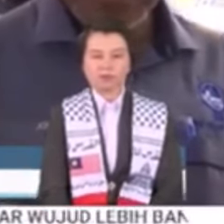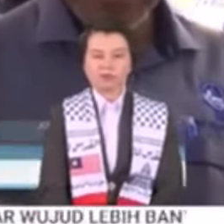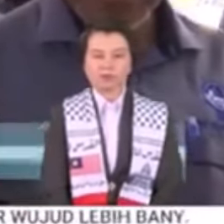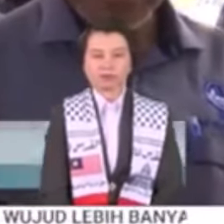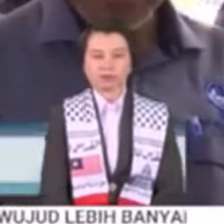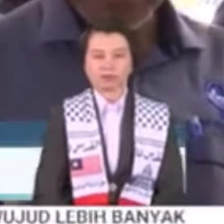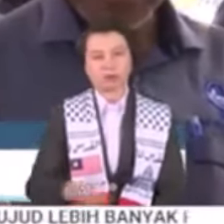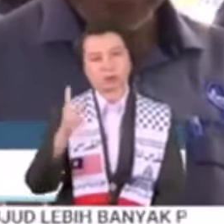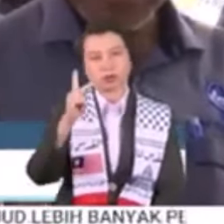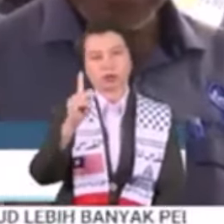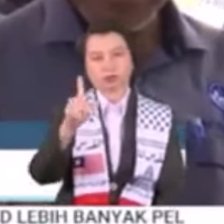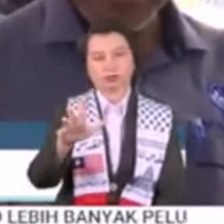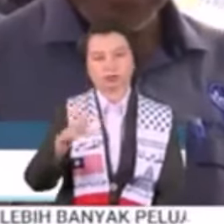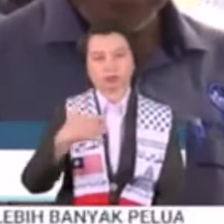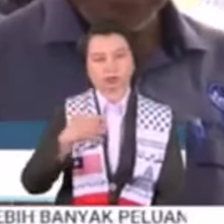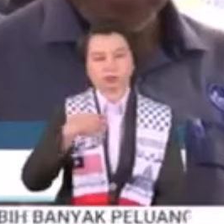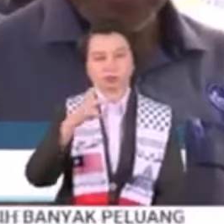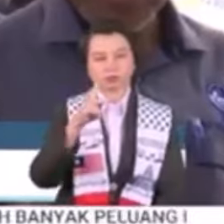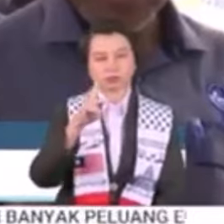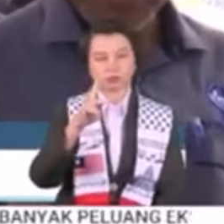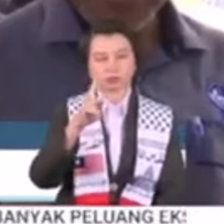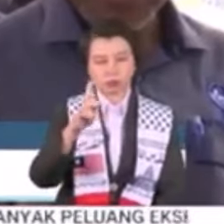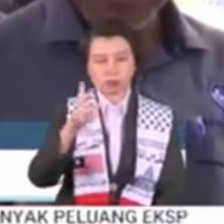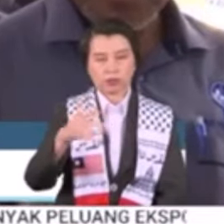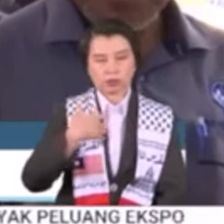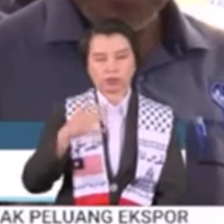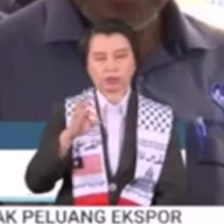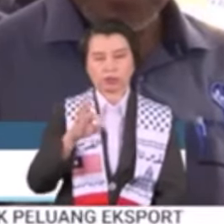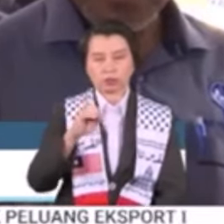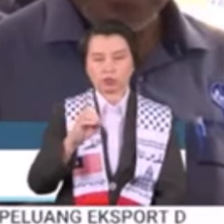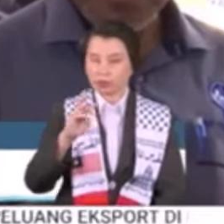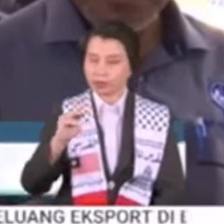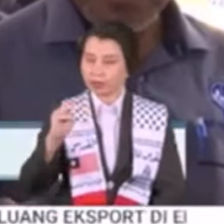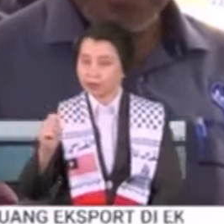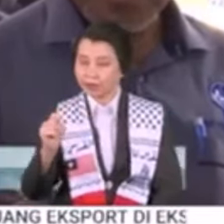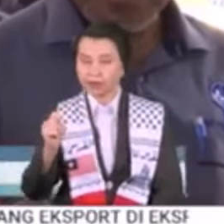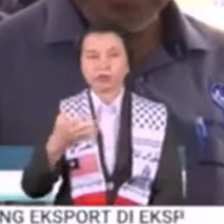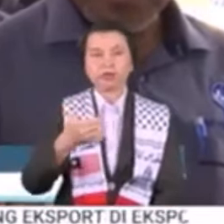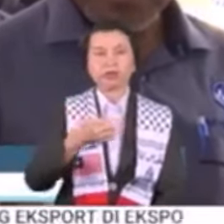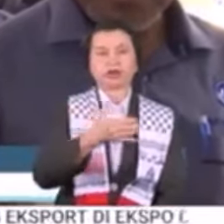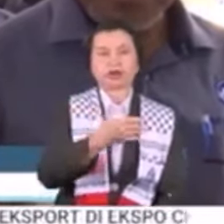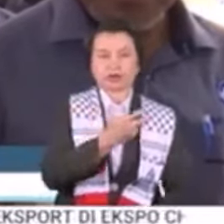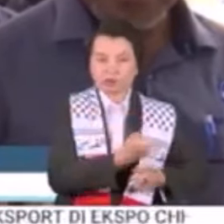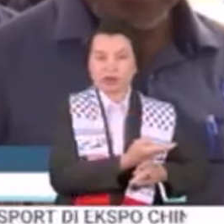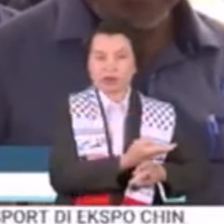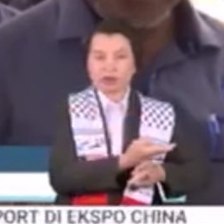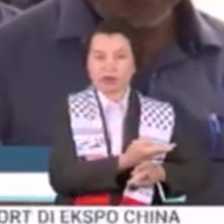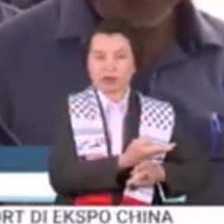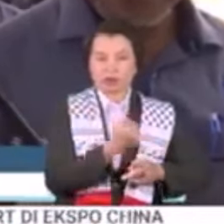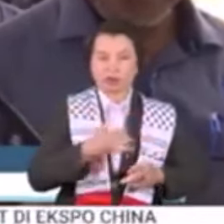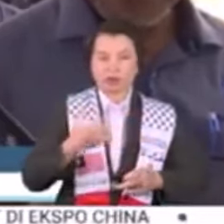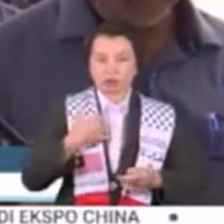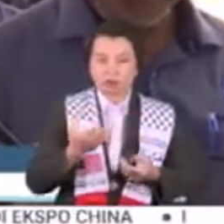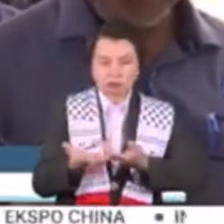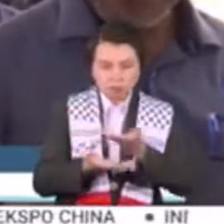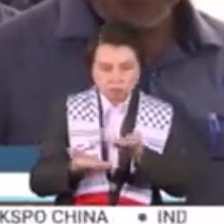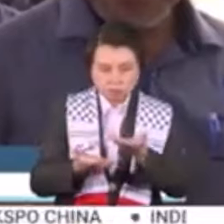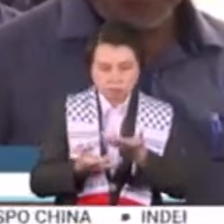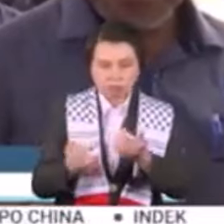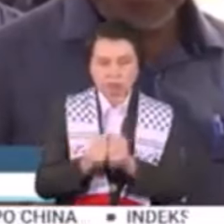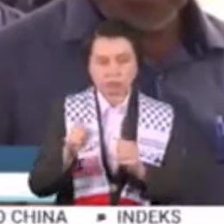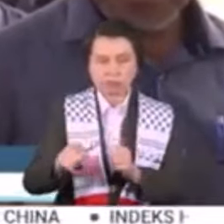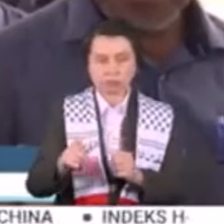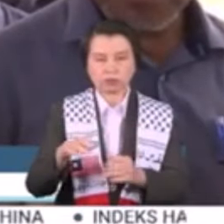Dekat KL kita ada 90 metrik tan simpanan ikan yang kita celebrate dengan rakan dagang kita dengan pihak swasta